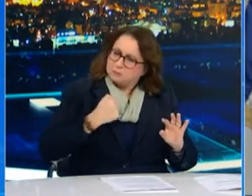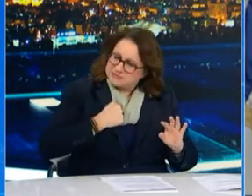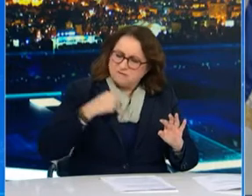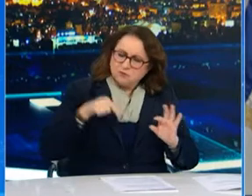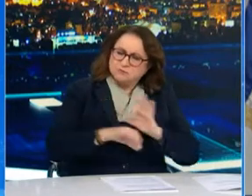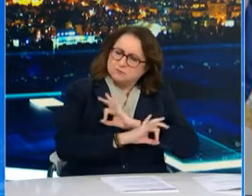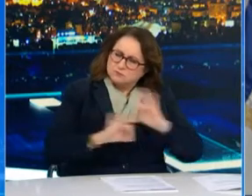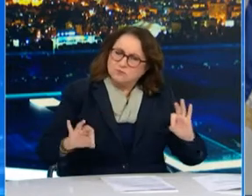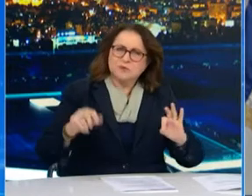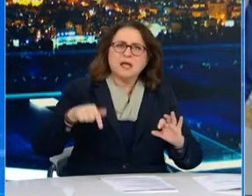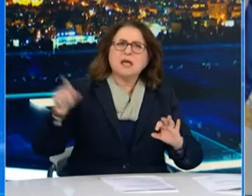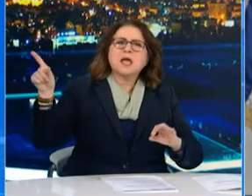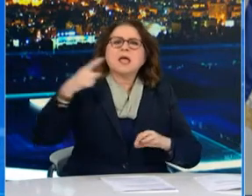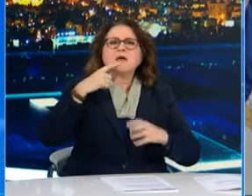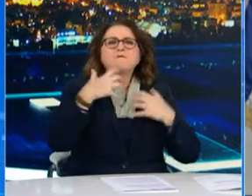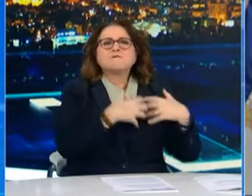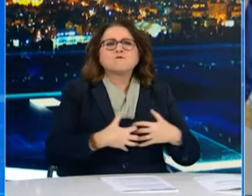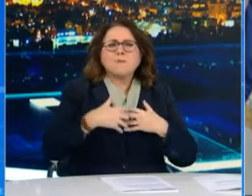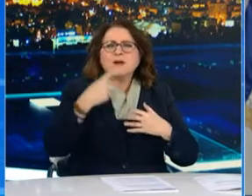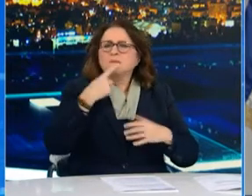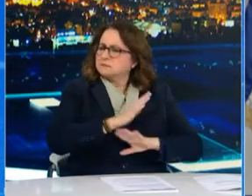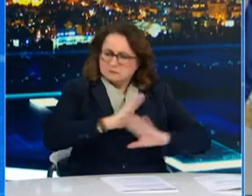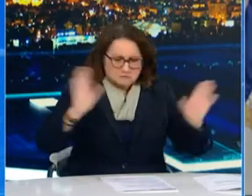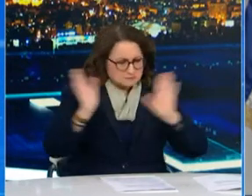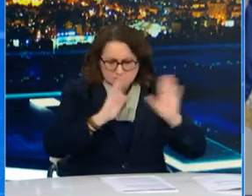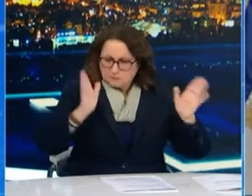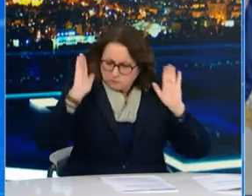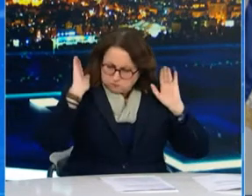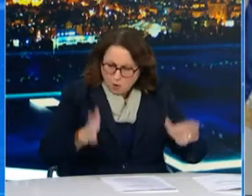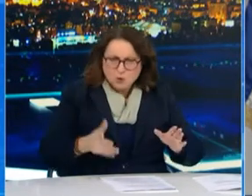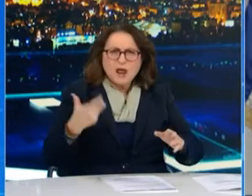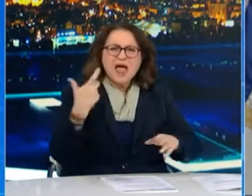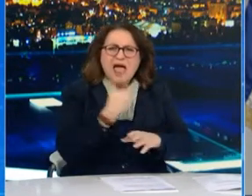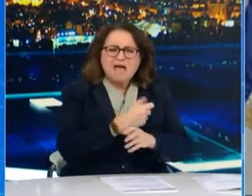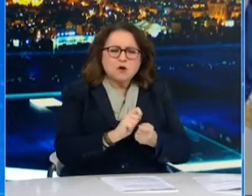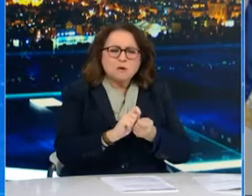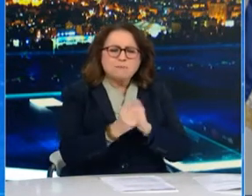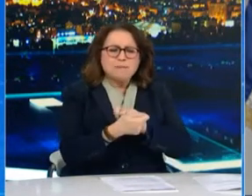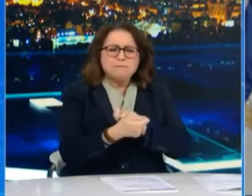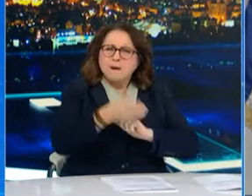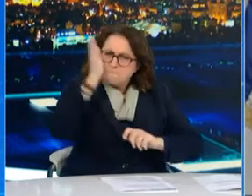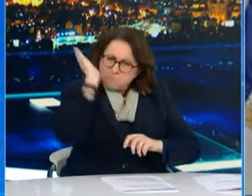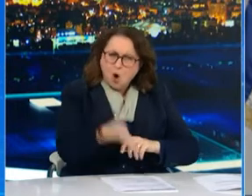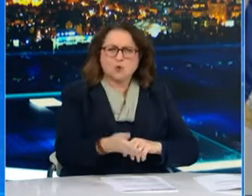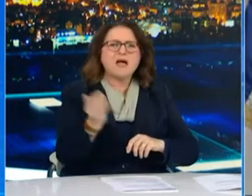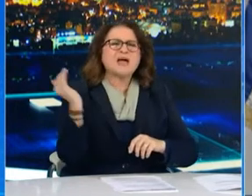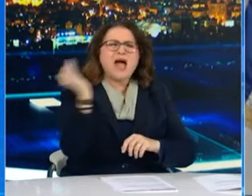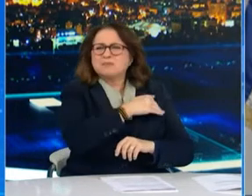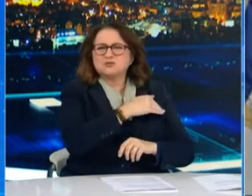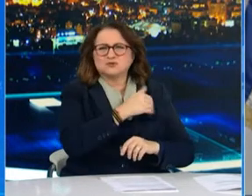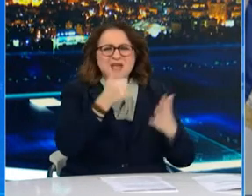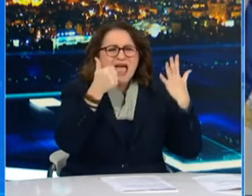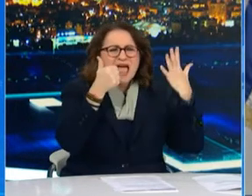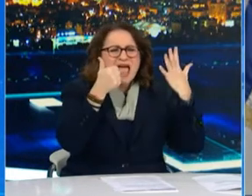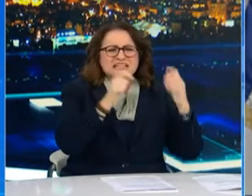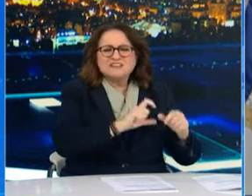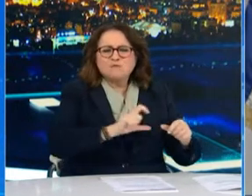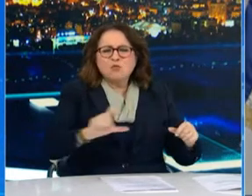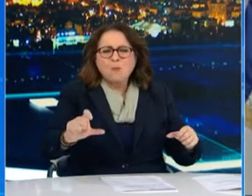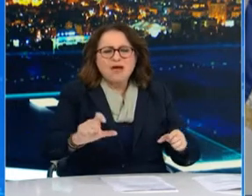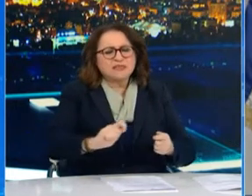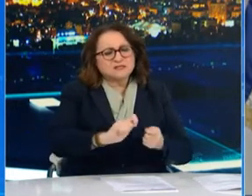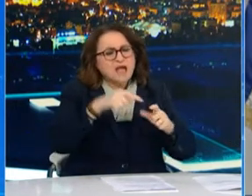μπορούν εύκολα να προσαρμοστούν σε μια νέα μετάλλαξη και μέσα σε 6 εβδομάδες να έχουμε ένα καινούργιο εμβόλιο. Υπάρχει από τη μεριά του πληθυσμού ένα μεγάλο